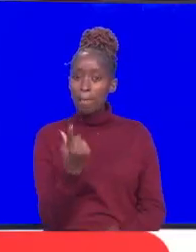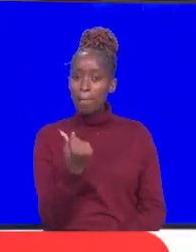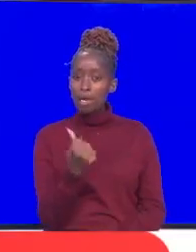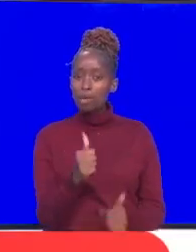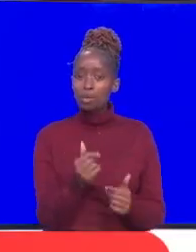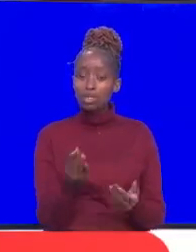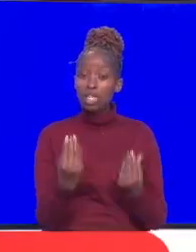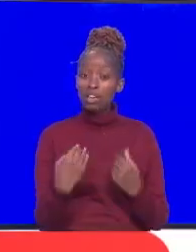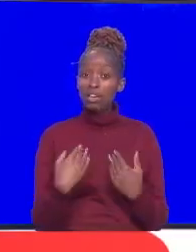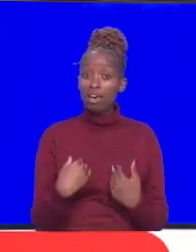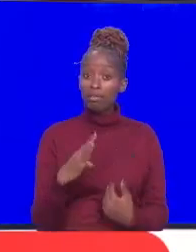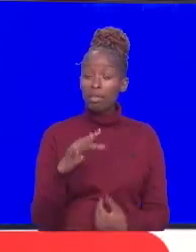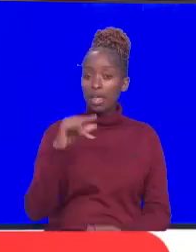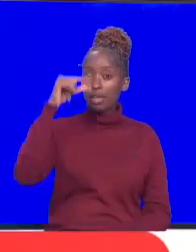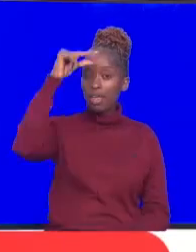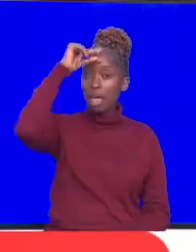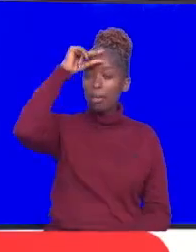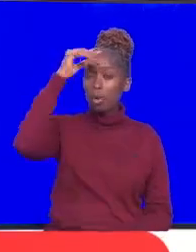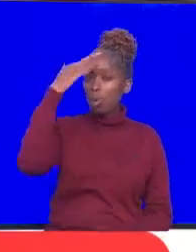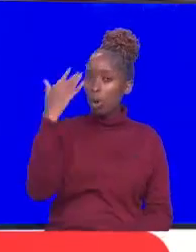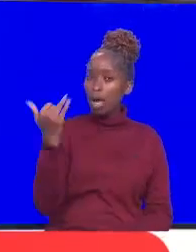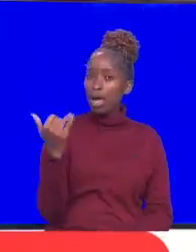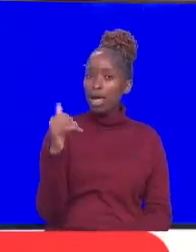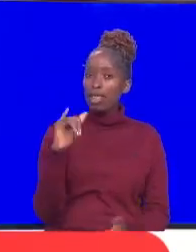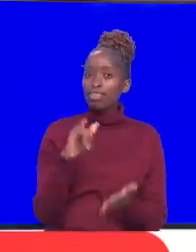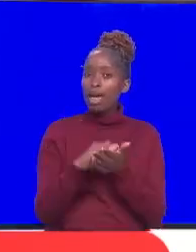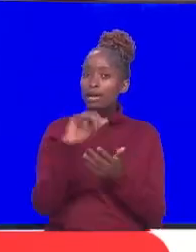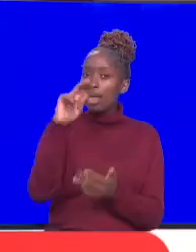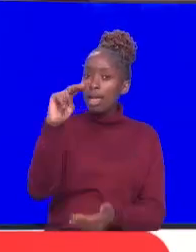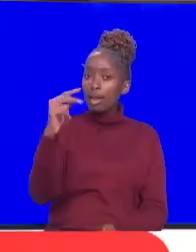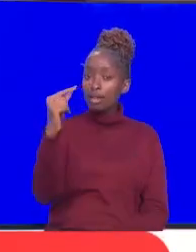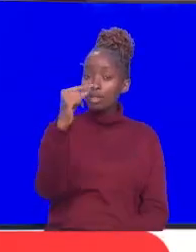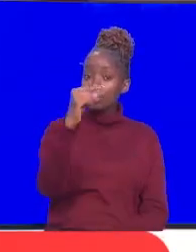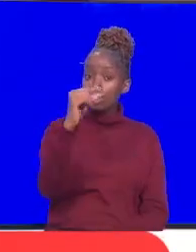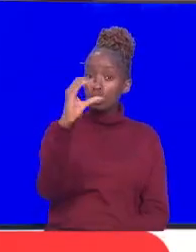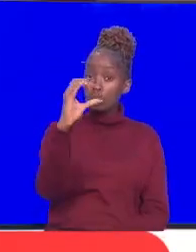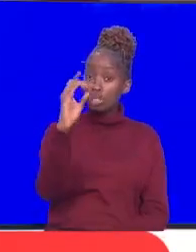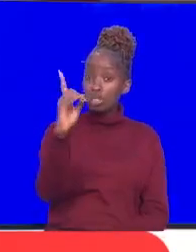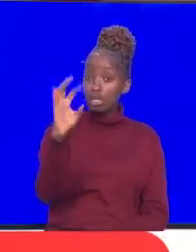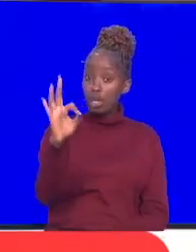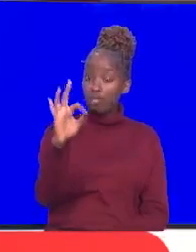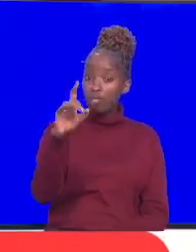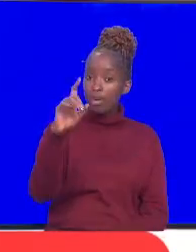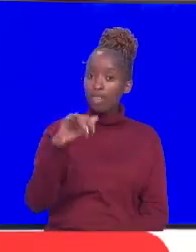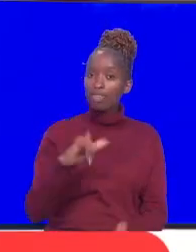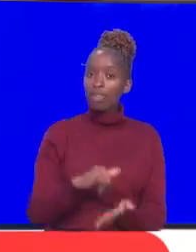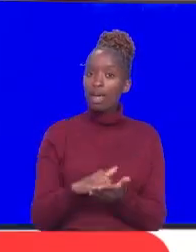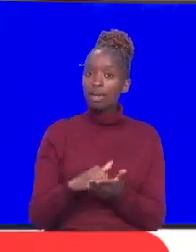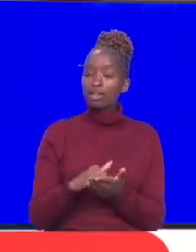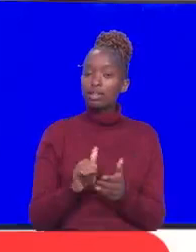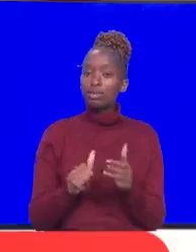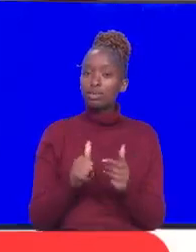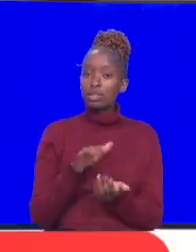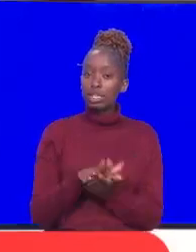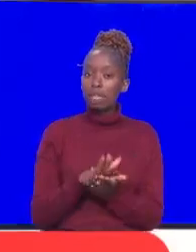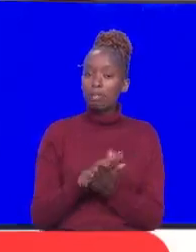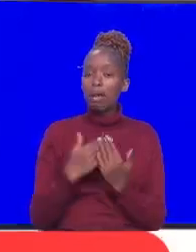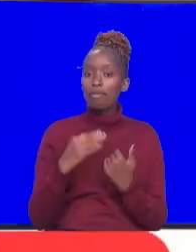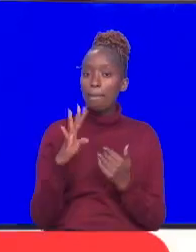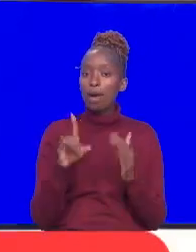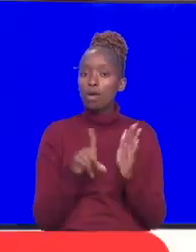na serikali, kwa sababu NG-CDF ni hazina ambayo imekingwa kisheria. Kwa